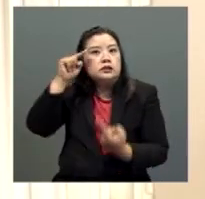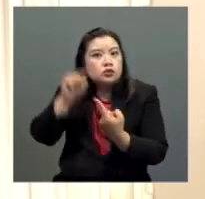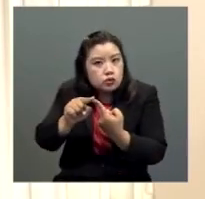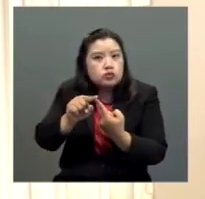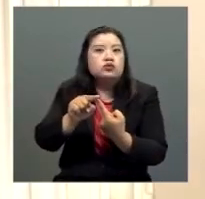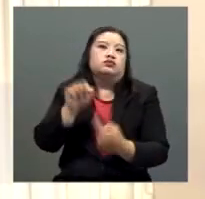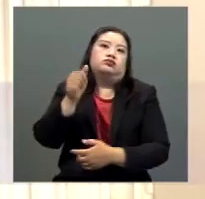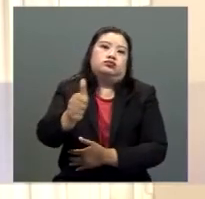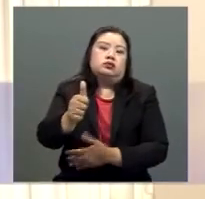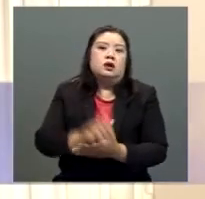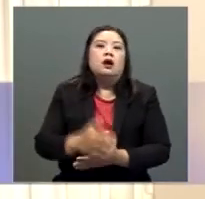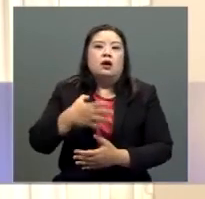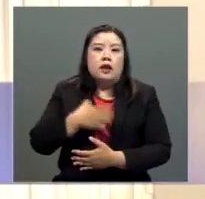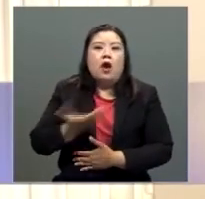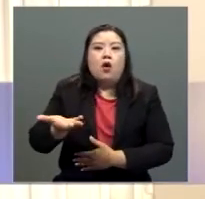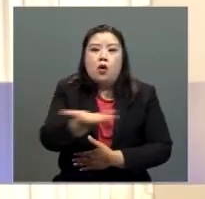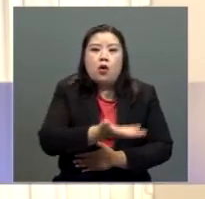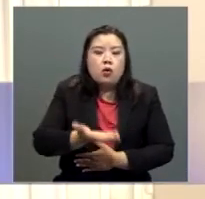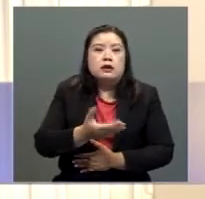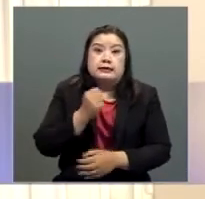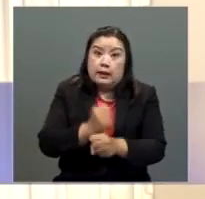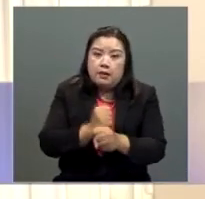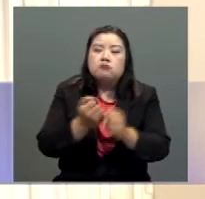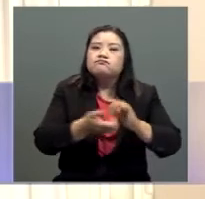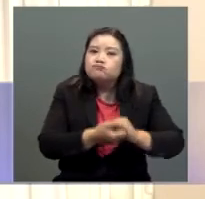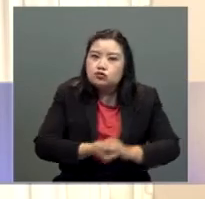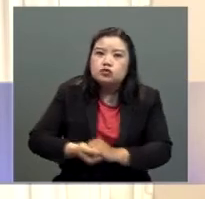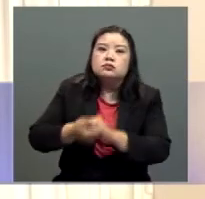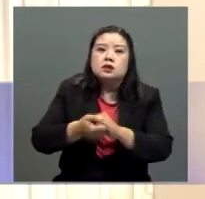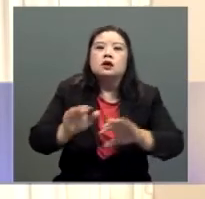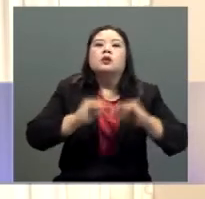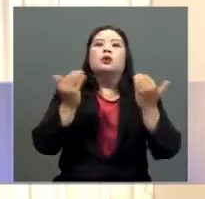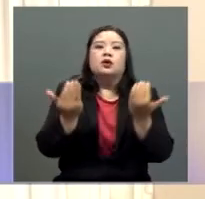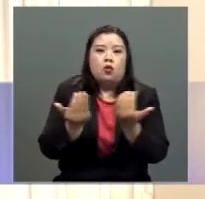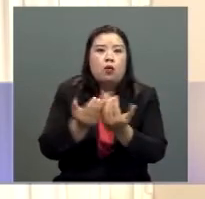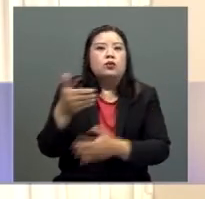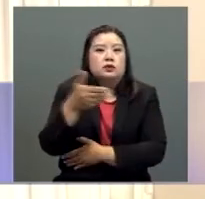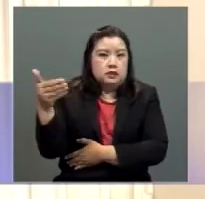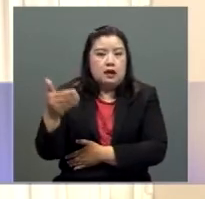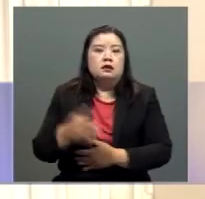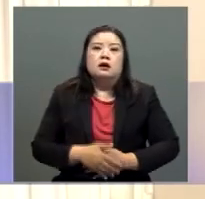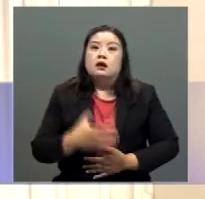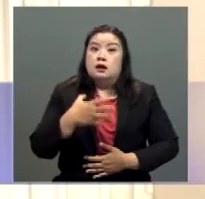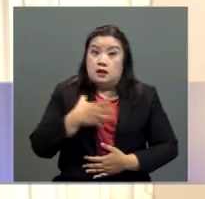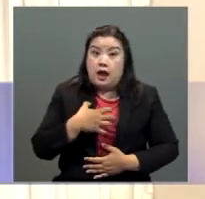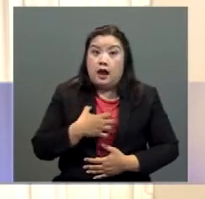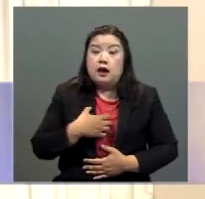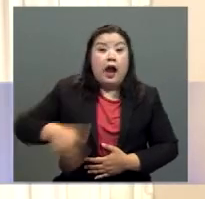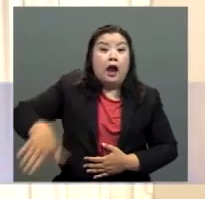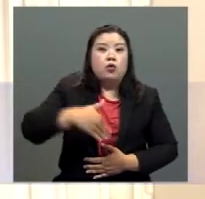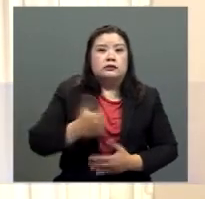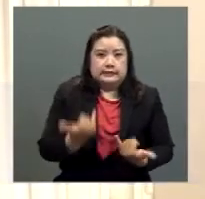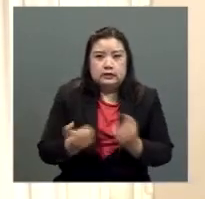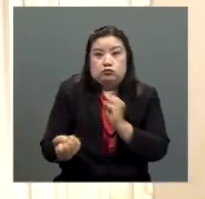การผมขอให้พวกเราทุกคนทำงานร่วมกันเป็นครอบครัวเดียวกันขอให้พวกเราใช้วิกฤตครั้งนี้เป็นโอก